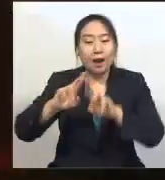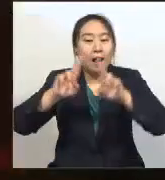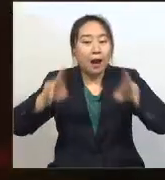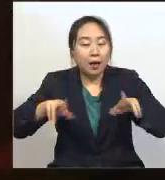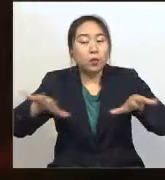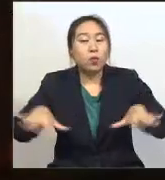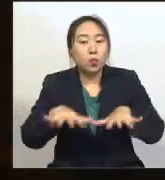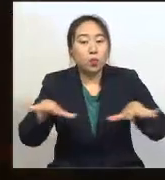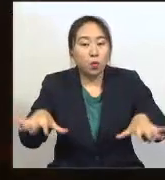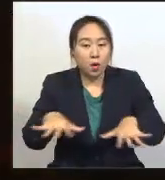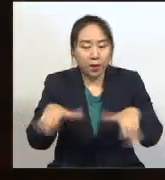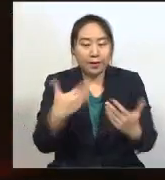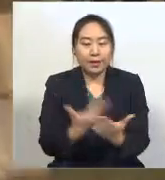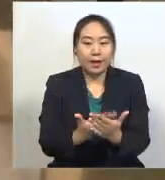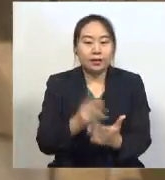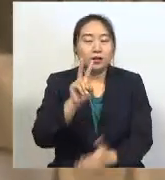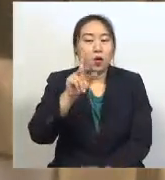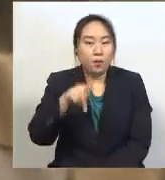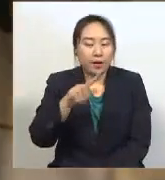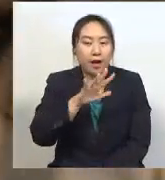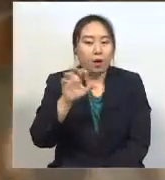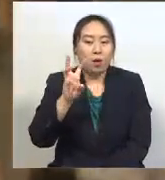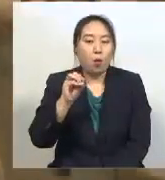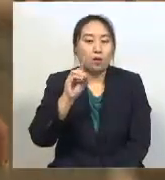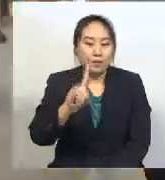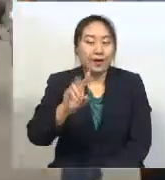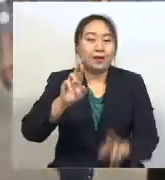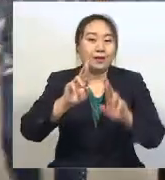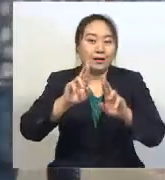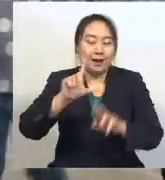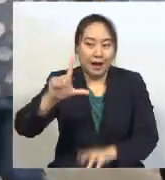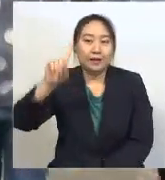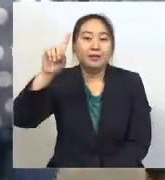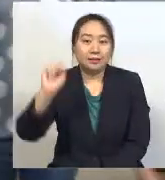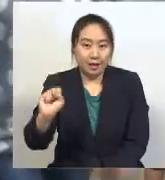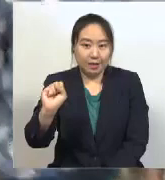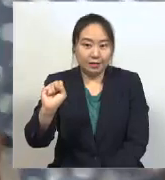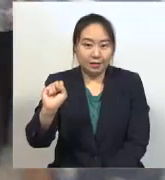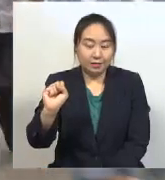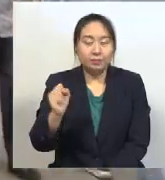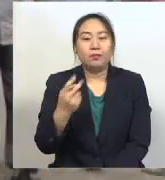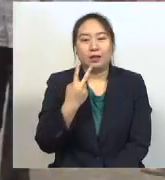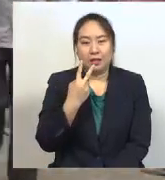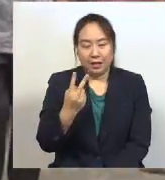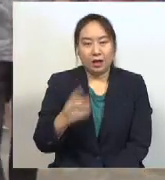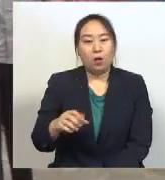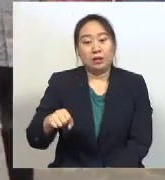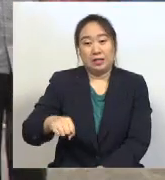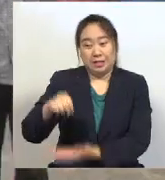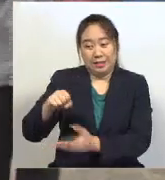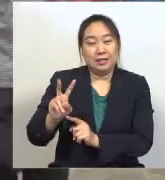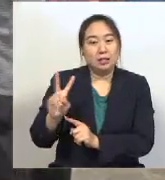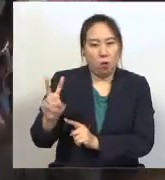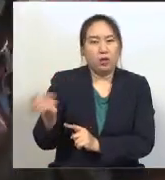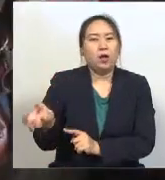ค้าทั่วไปเป็นเงิน 2,561 ล้าน 100,000 บาทค่ะก็จะเห็นว่า G-Wallet 2ยังน้อย